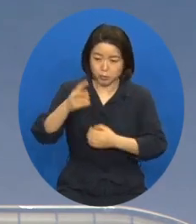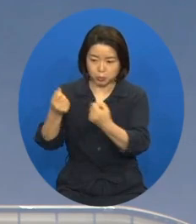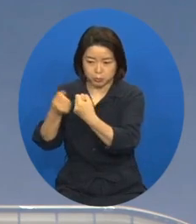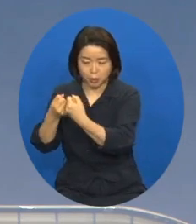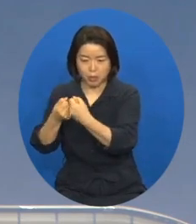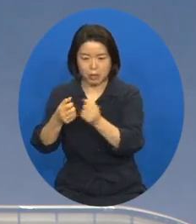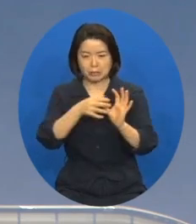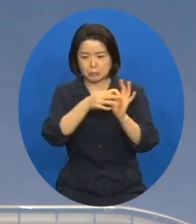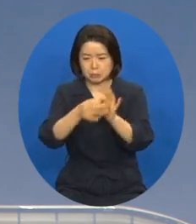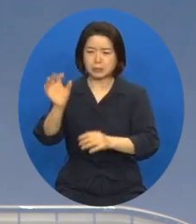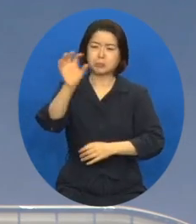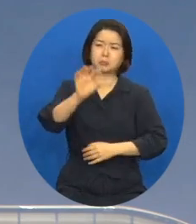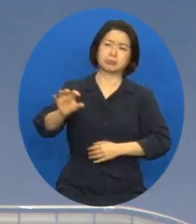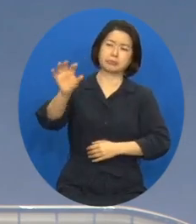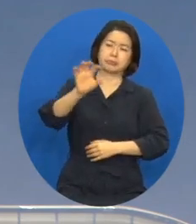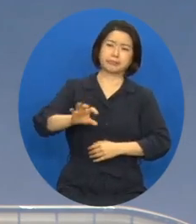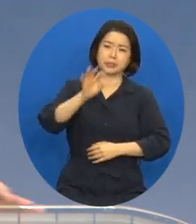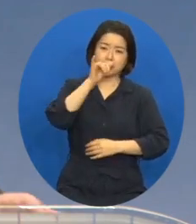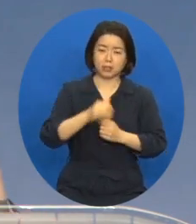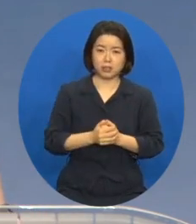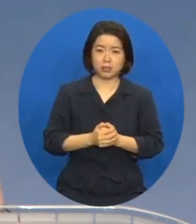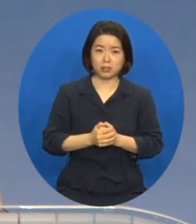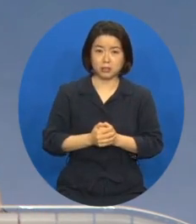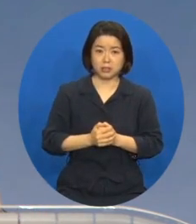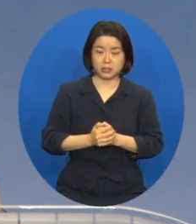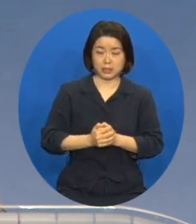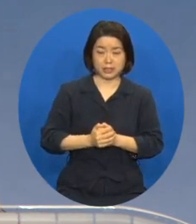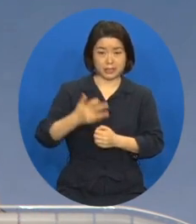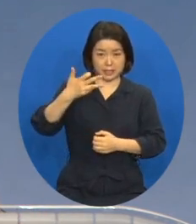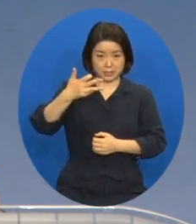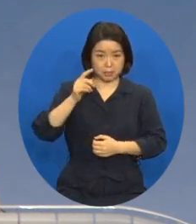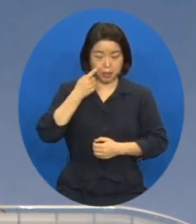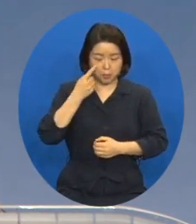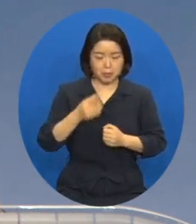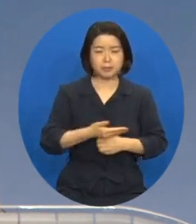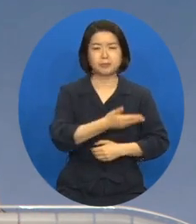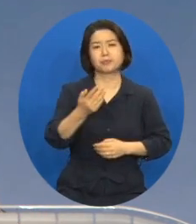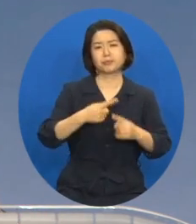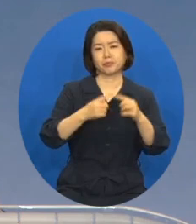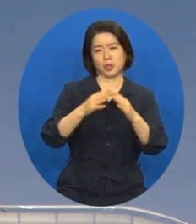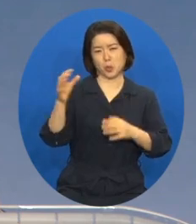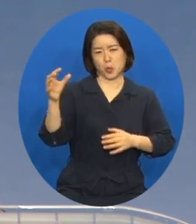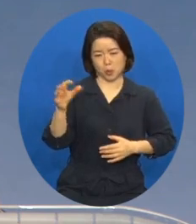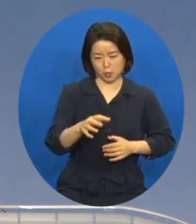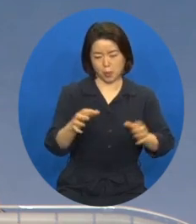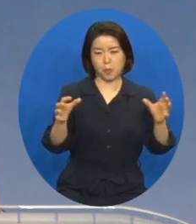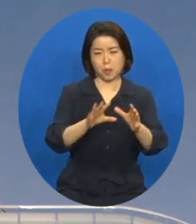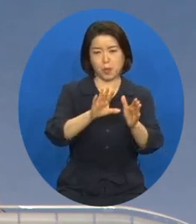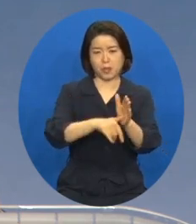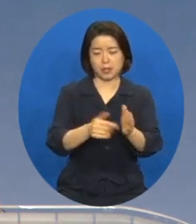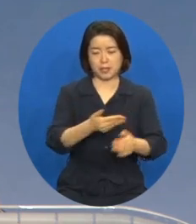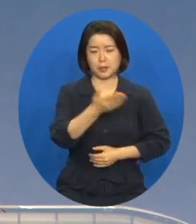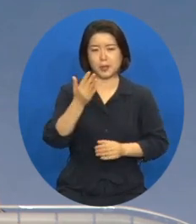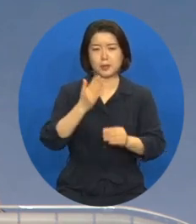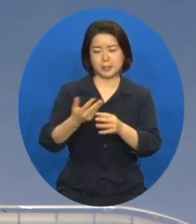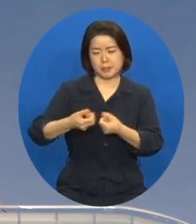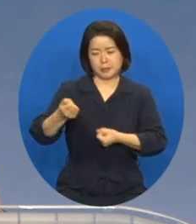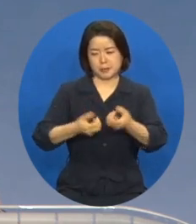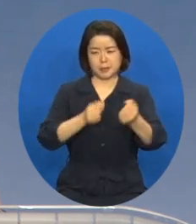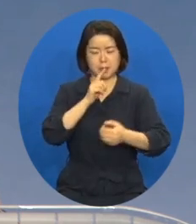겁니다. 18절에 보면 여러분이 교회에 모일 때 여러분 가운데 분열이 있다는 말이